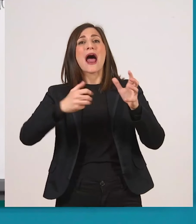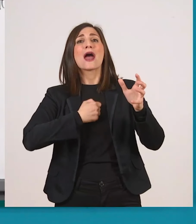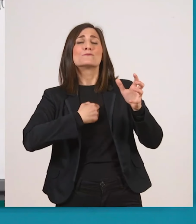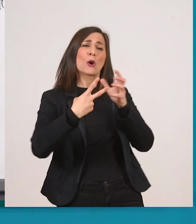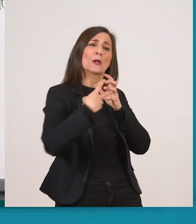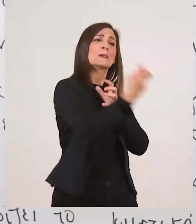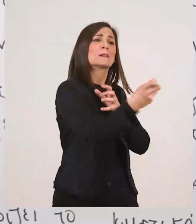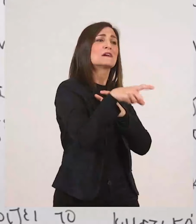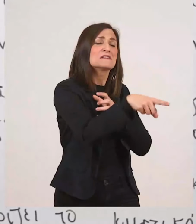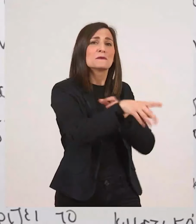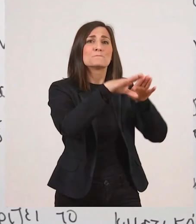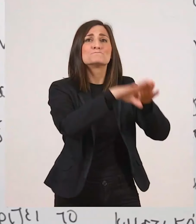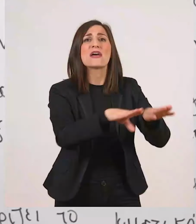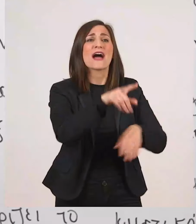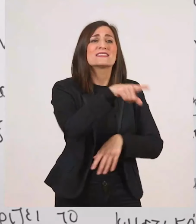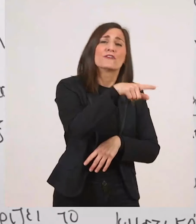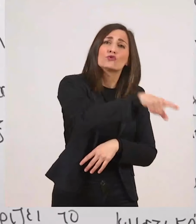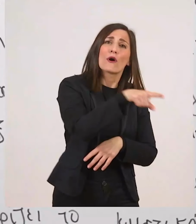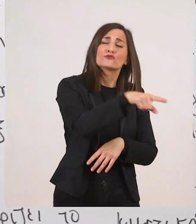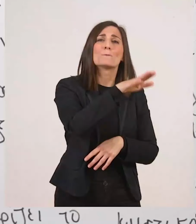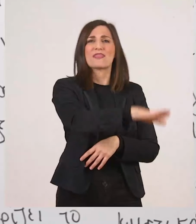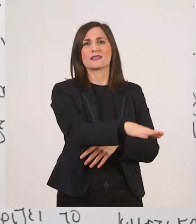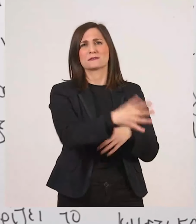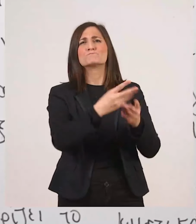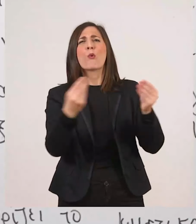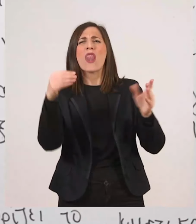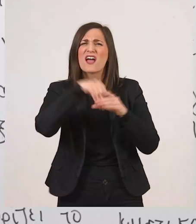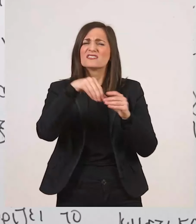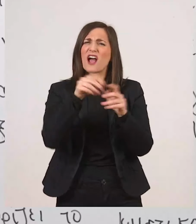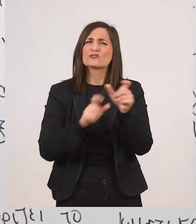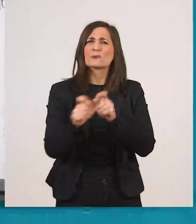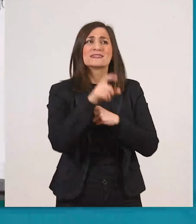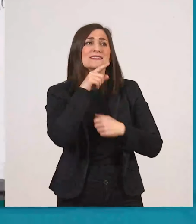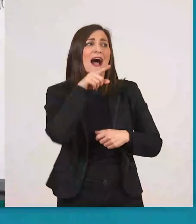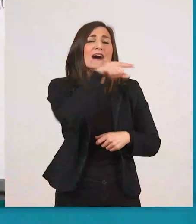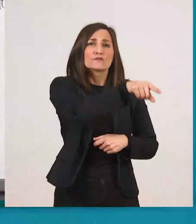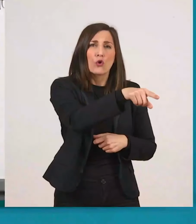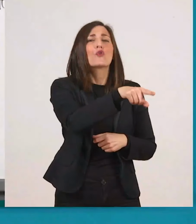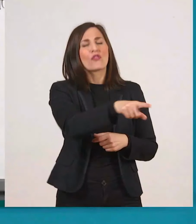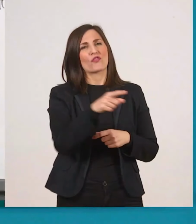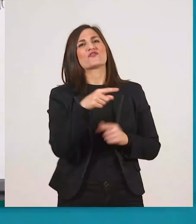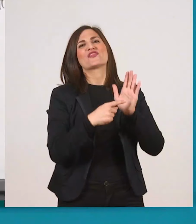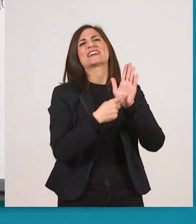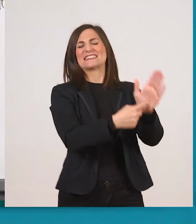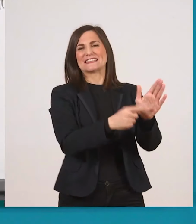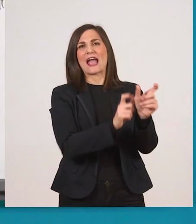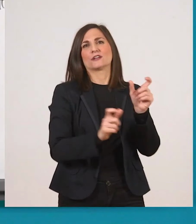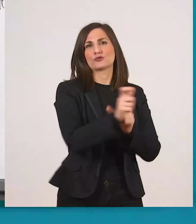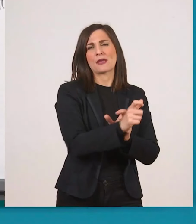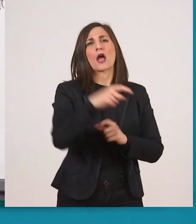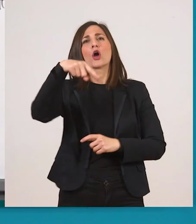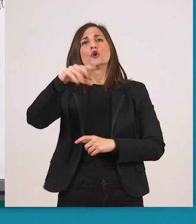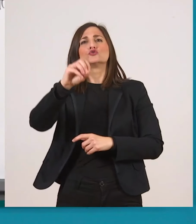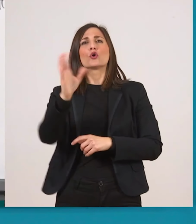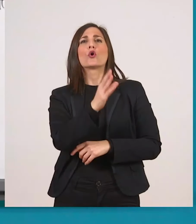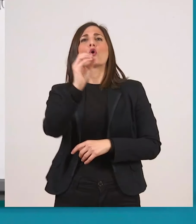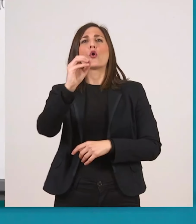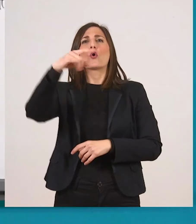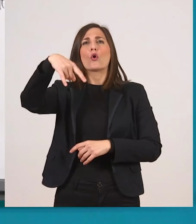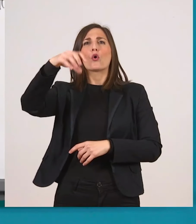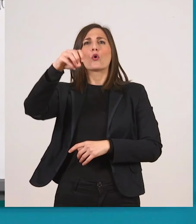χαρά. Περίπλοκο αυτό και έχει και αρκετές. Αυτό, βεβαίως, δεικτική. Το οποίο αναφορική και ξεκινάει